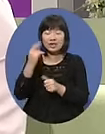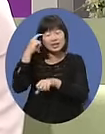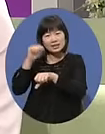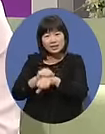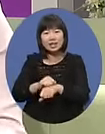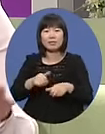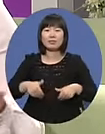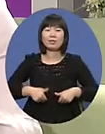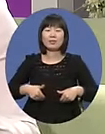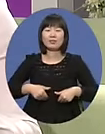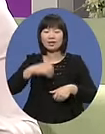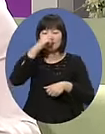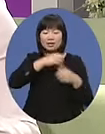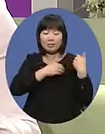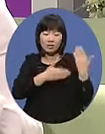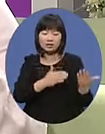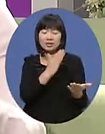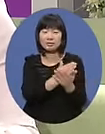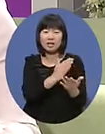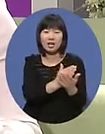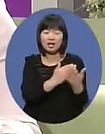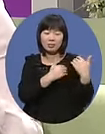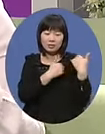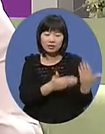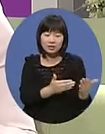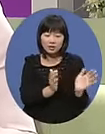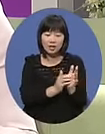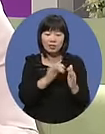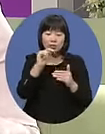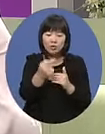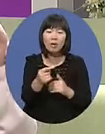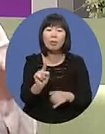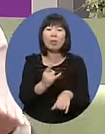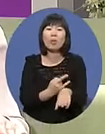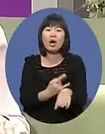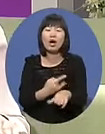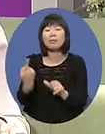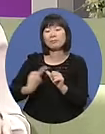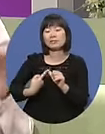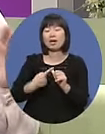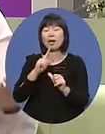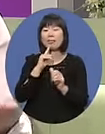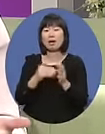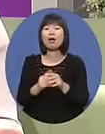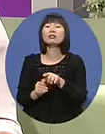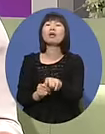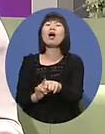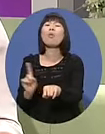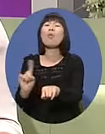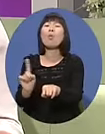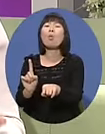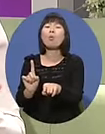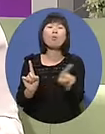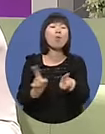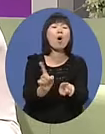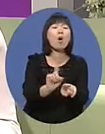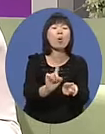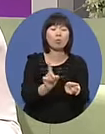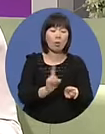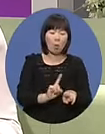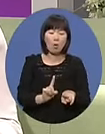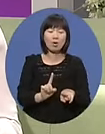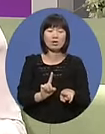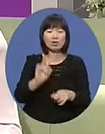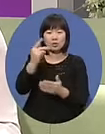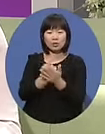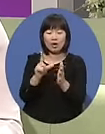그래서 그냥 방치하는 게 아니고 방치한 다음에 뭐가 되죠? 비난하게 돼요. 당신이 한 게 뭐가 있어, 당신은. 이렇게 되거든요. 돌아오는